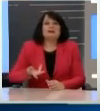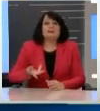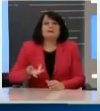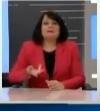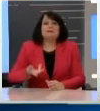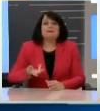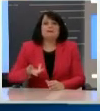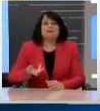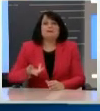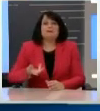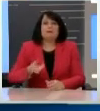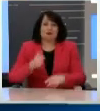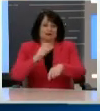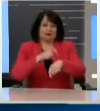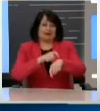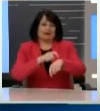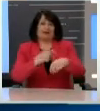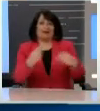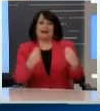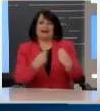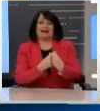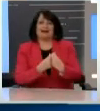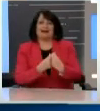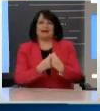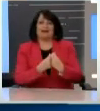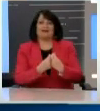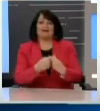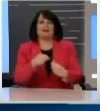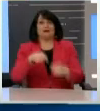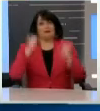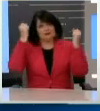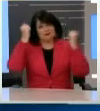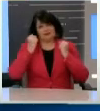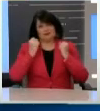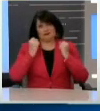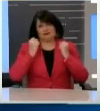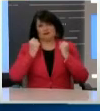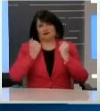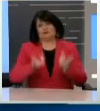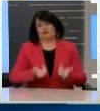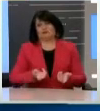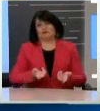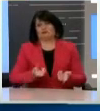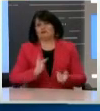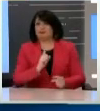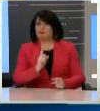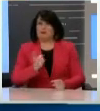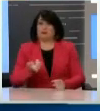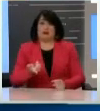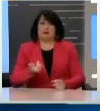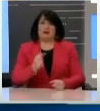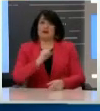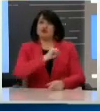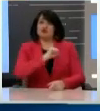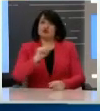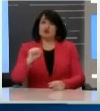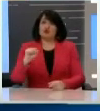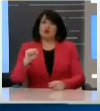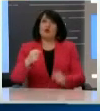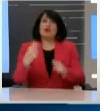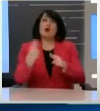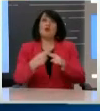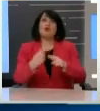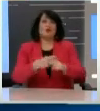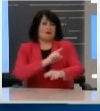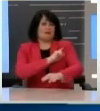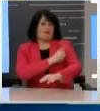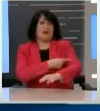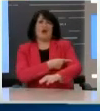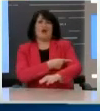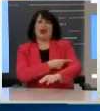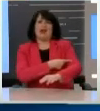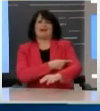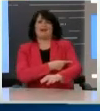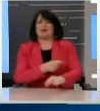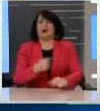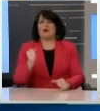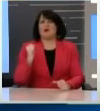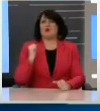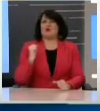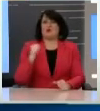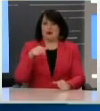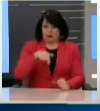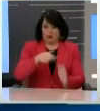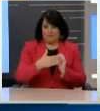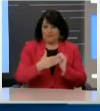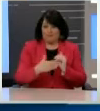ότι δεν είναι του παρόντος, νομίζω ότι είναι μια επιζήμια εθνικά θέση. Η σούδα είναι το μεγάλο μας χαρτί. Σε μια περίοδο